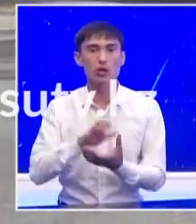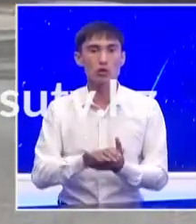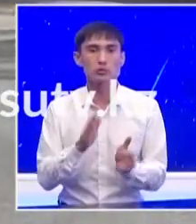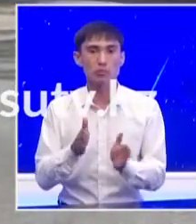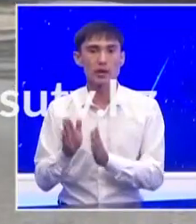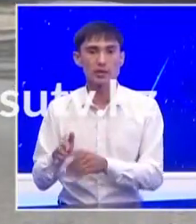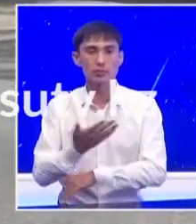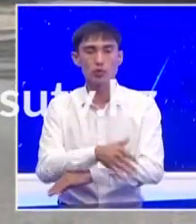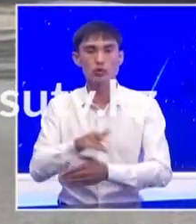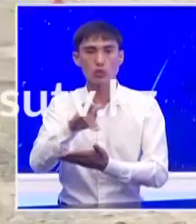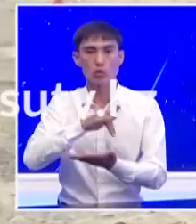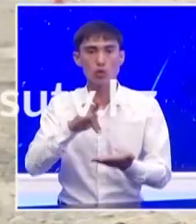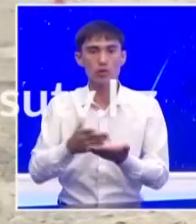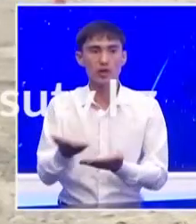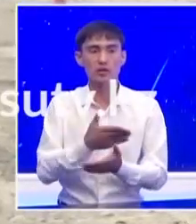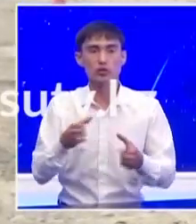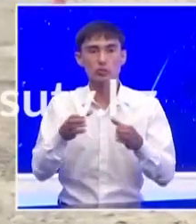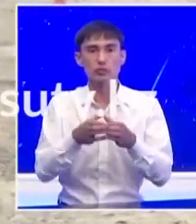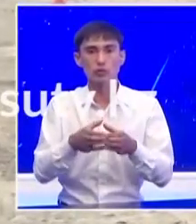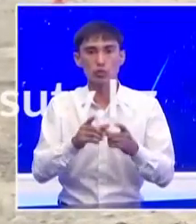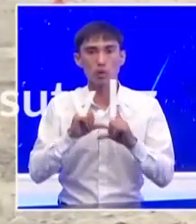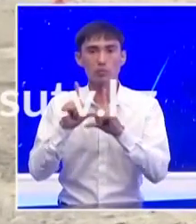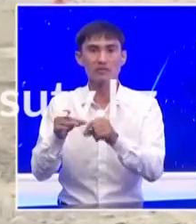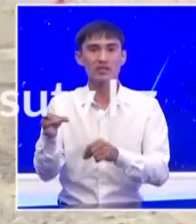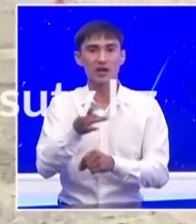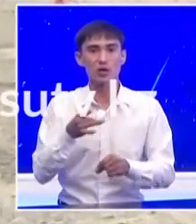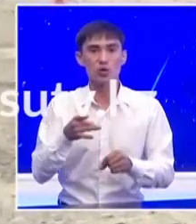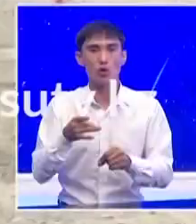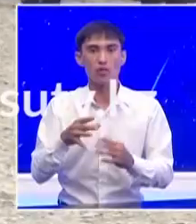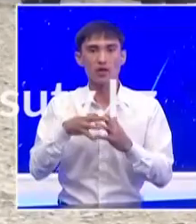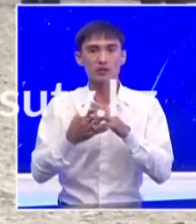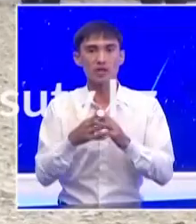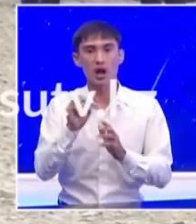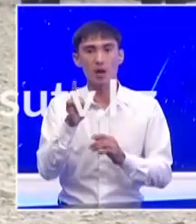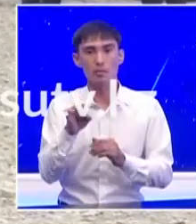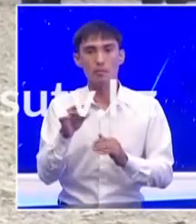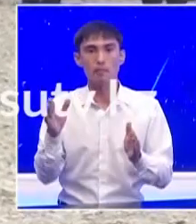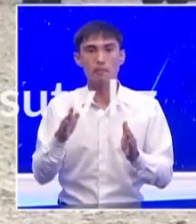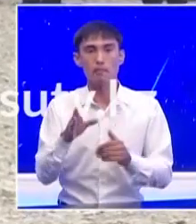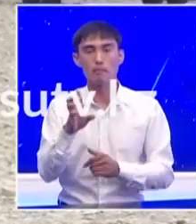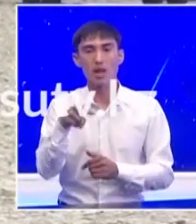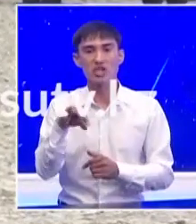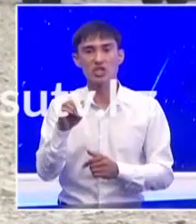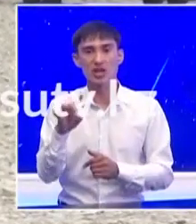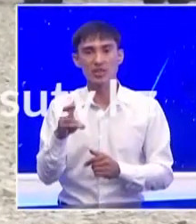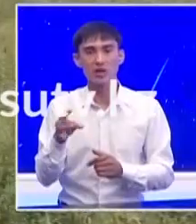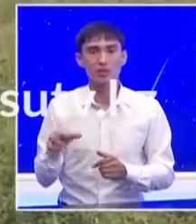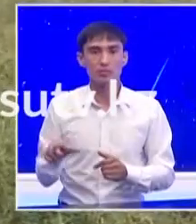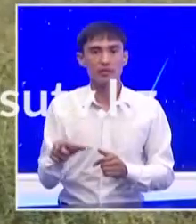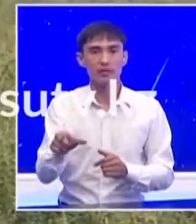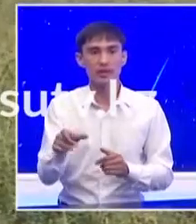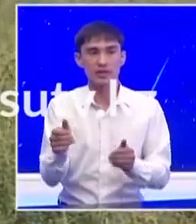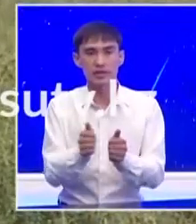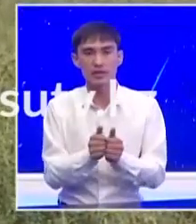порядком на улицах города, наша съемочная группа отправляется в район, в сторону сел Ават, Большой и Малый Шиган. Пойма реки между селами Пенджим